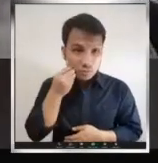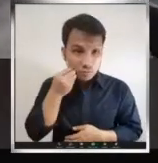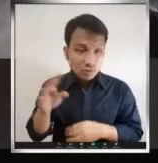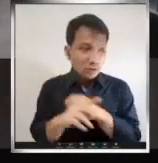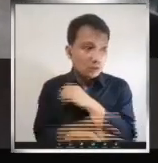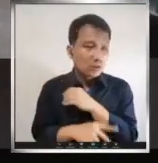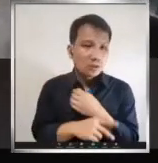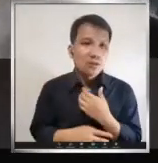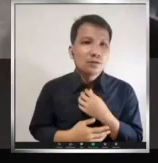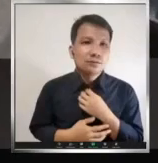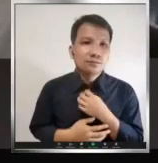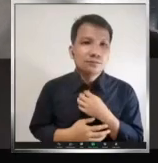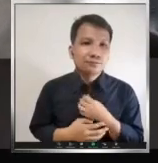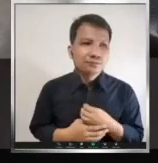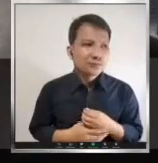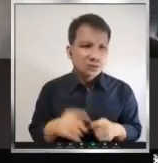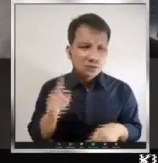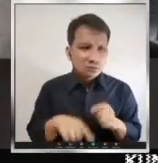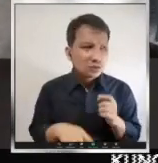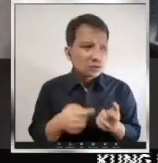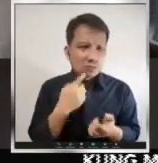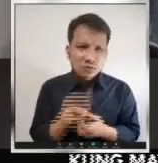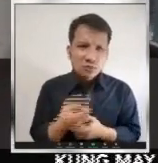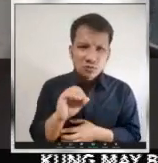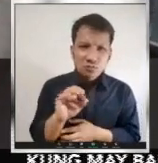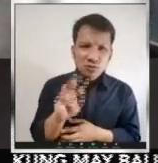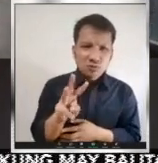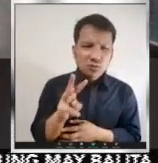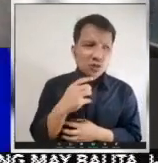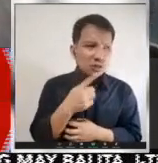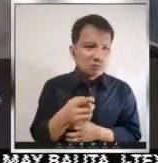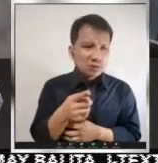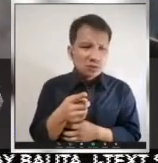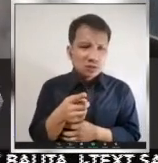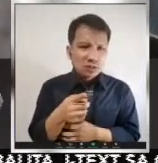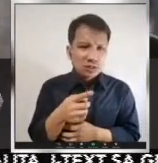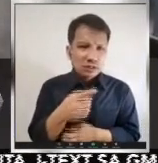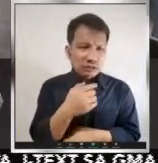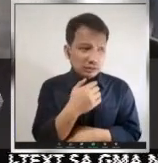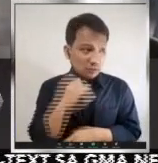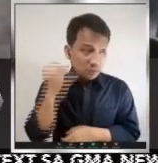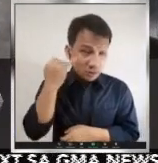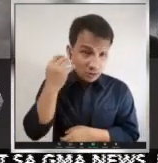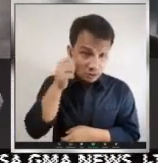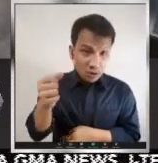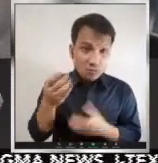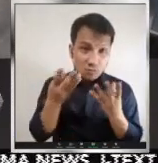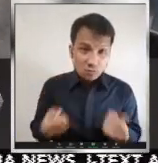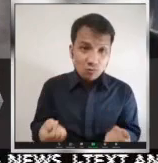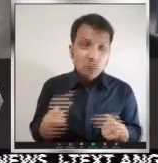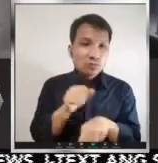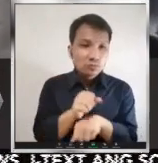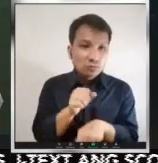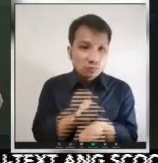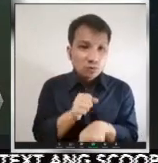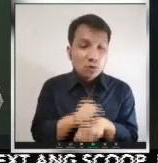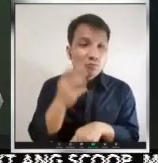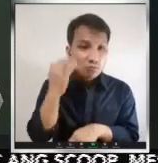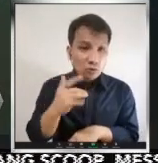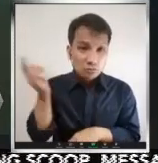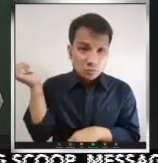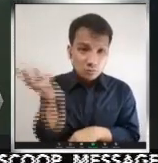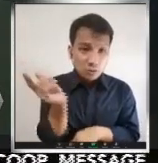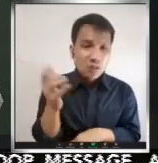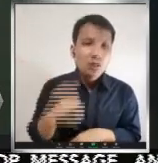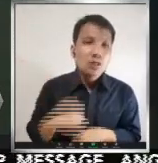Hindi raw biro ang dinanas ng OFW na si Justin Balawis matapos mawala ng trabaho bilang waiter sa Abu Dhabi. Kasama